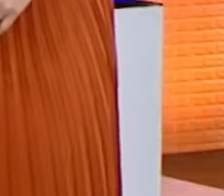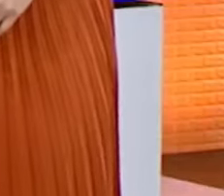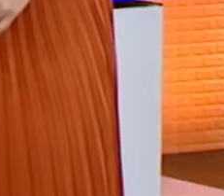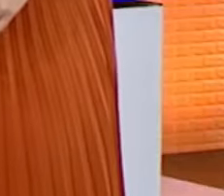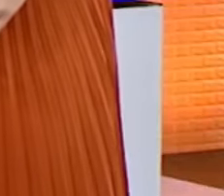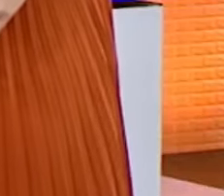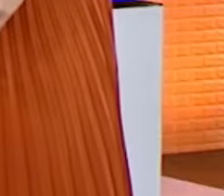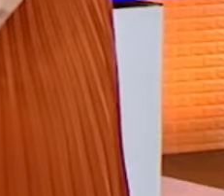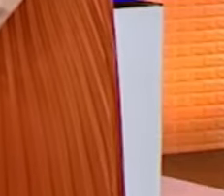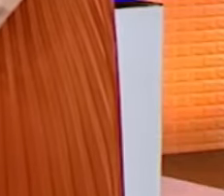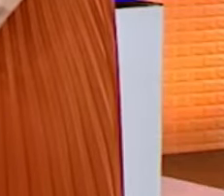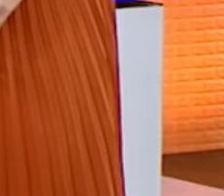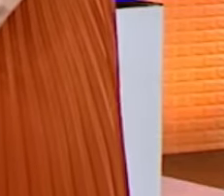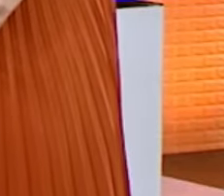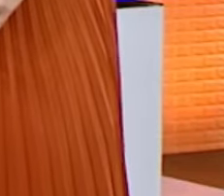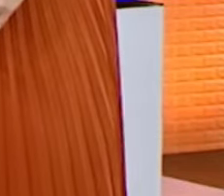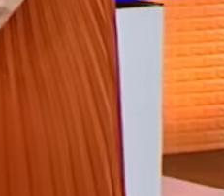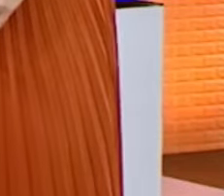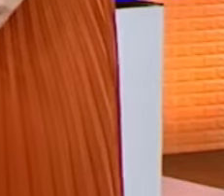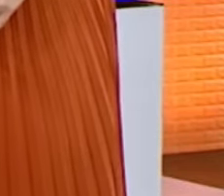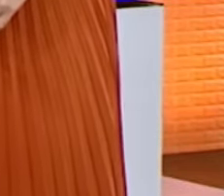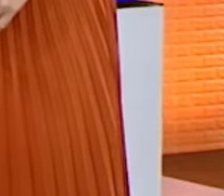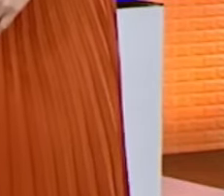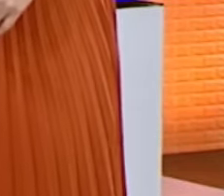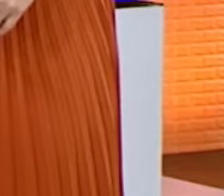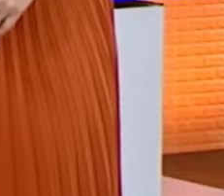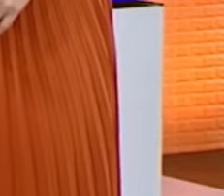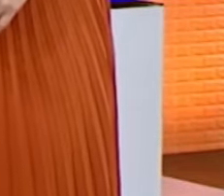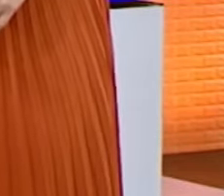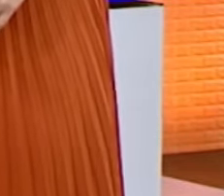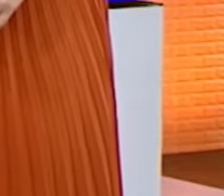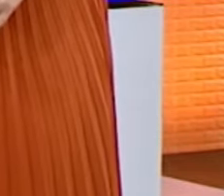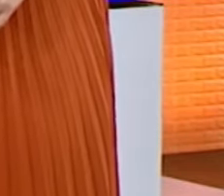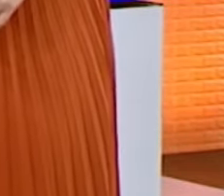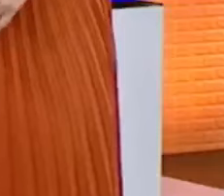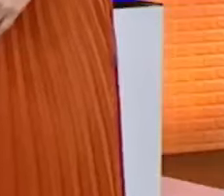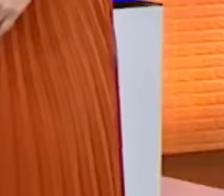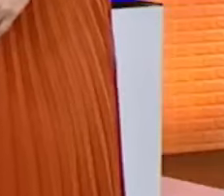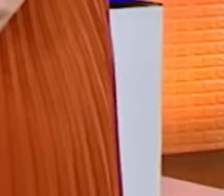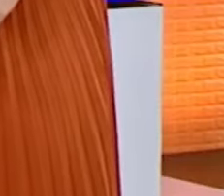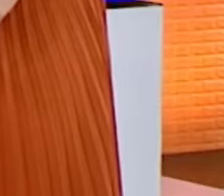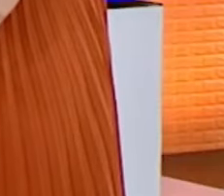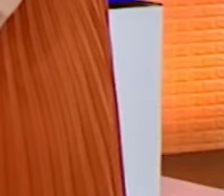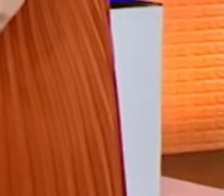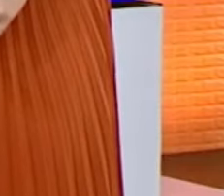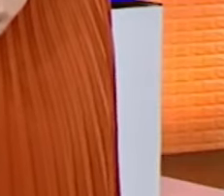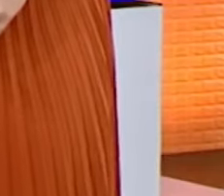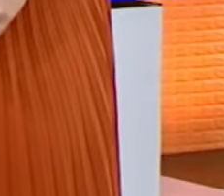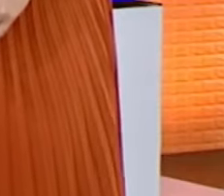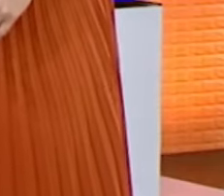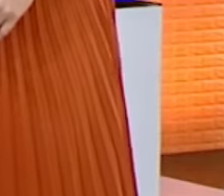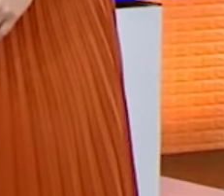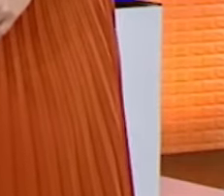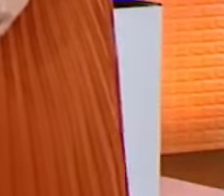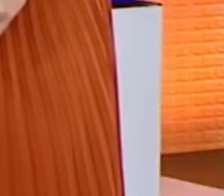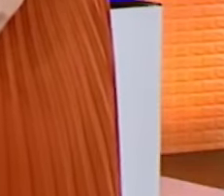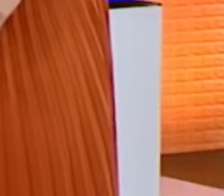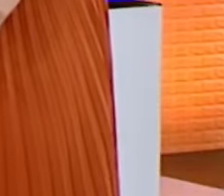Mga Kapuso, para una ka sa mga balita, mag-subscribe sa GMA Integrated News sa YouTube. Sa mga Kapuso abroad, subaybayan niyo